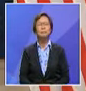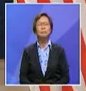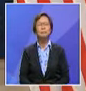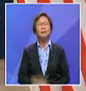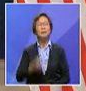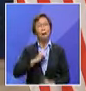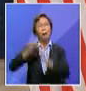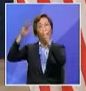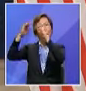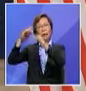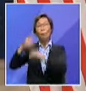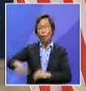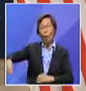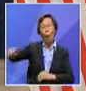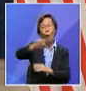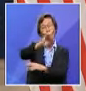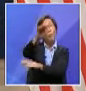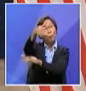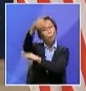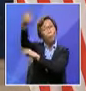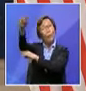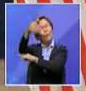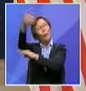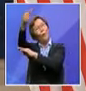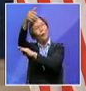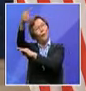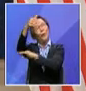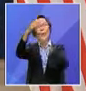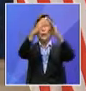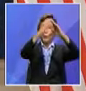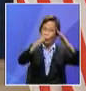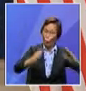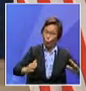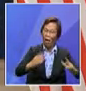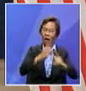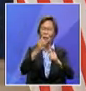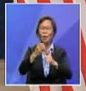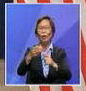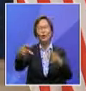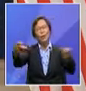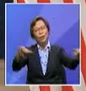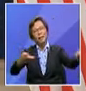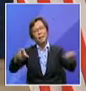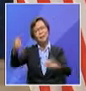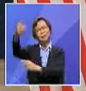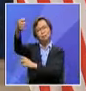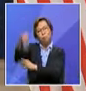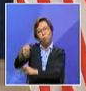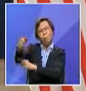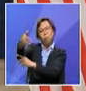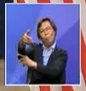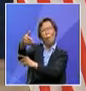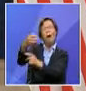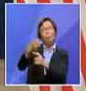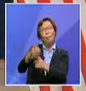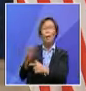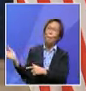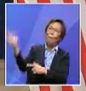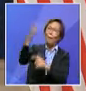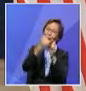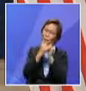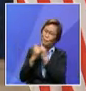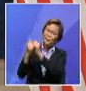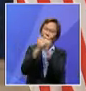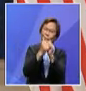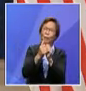agar saudara dan saudari mengibarkan Jalur Gemilang di kediaman ataupun kenderaan masing-masing. Berilah kita